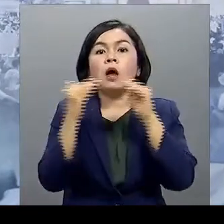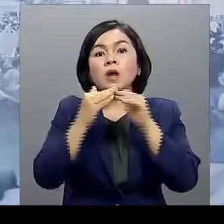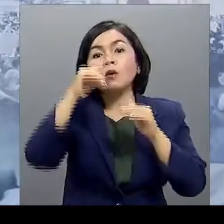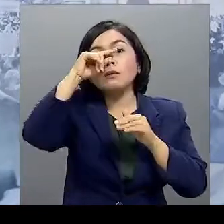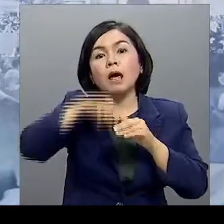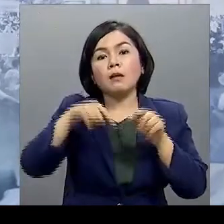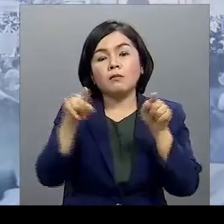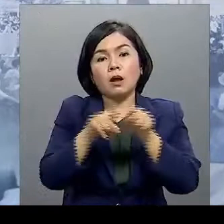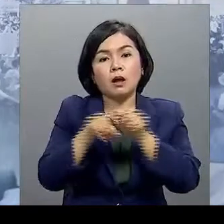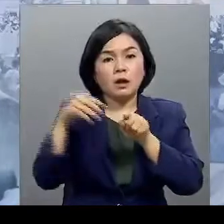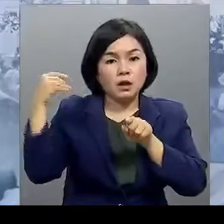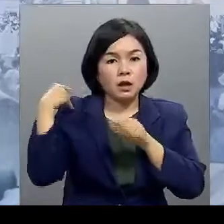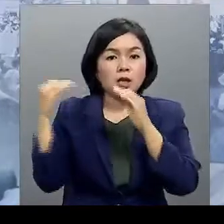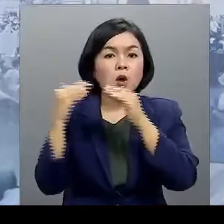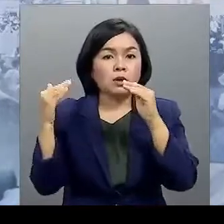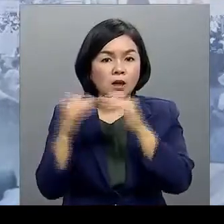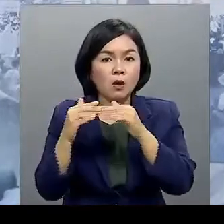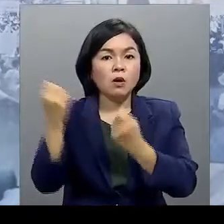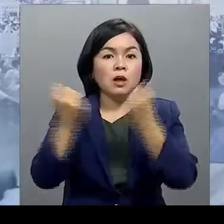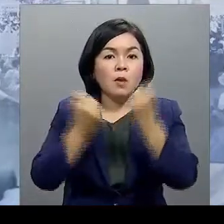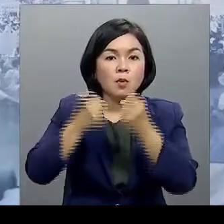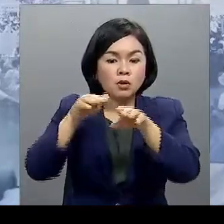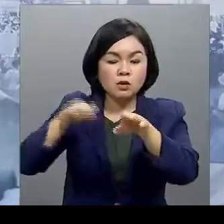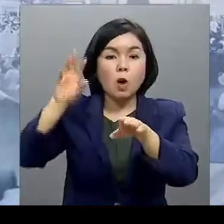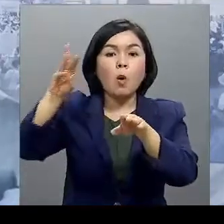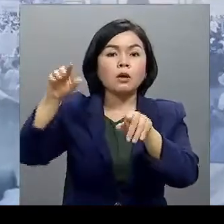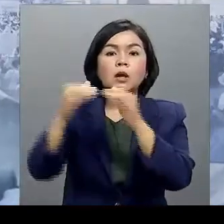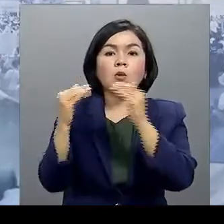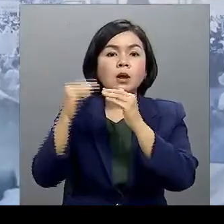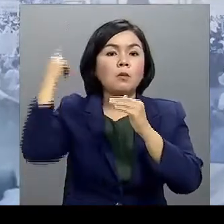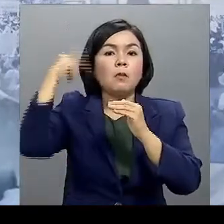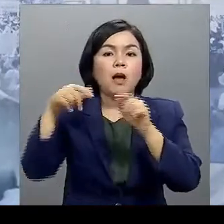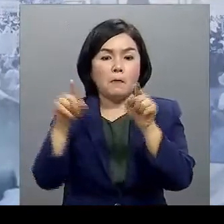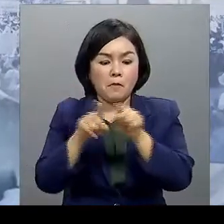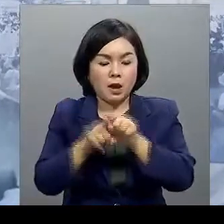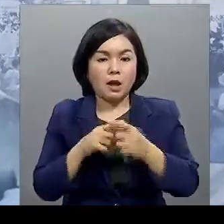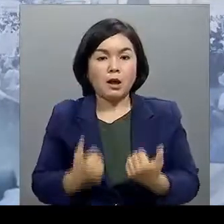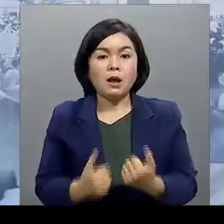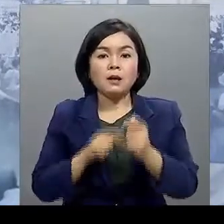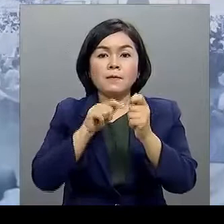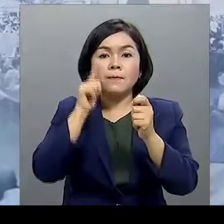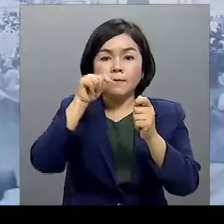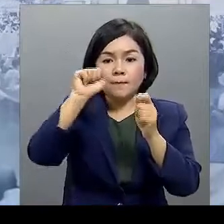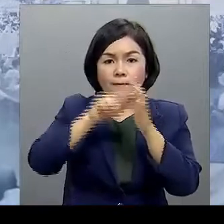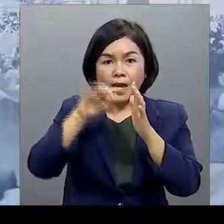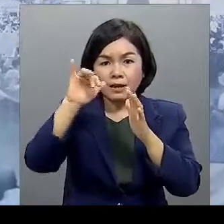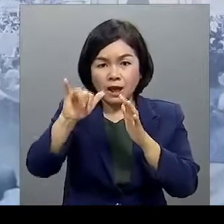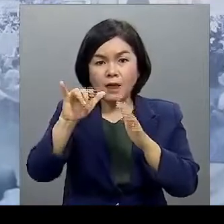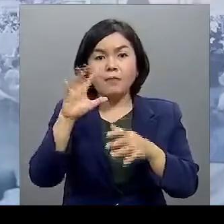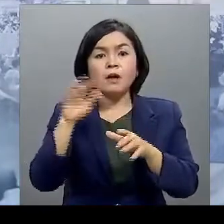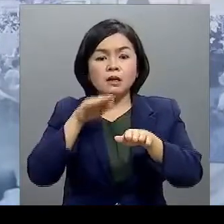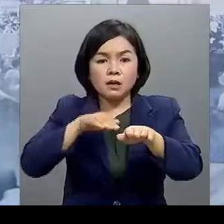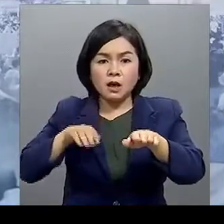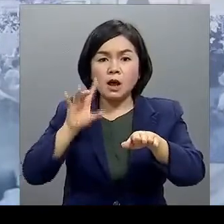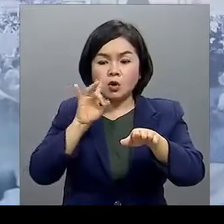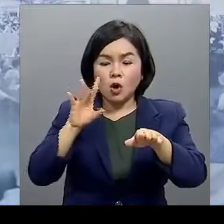เมียนมาร์นายประสงค์ล่าอ่อนในอำเภอแม่สายระบุว่าการจำกัดจำนวนลดเหลือเพียง 168คันไม่ได้กำหนดว่าต้อง